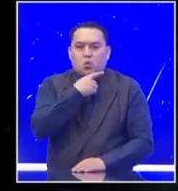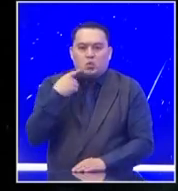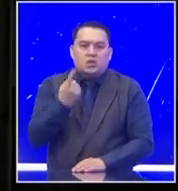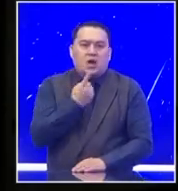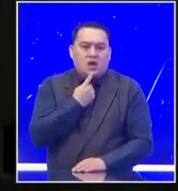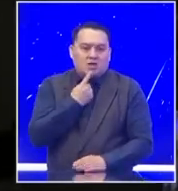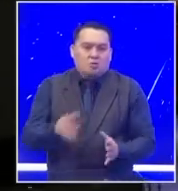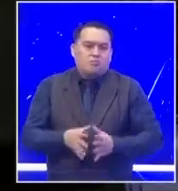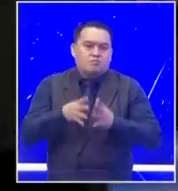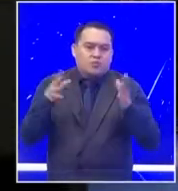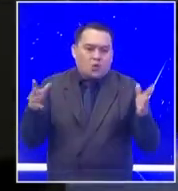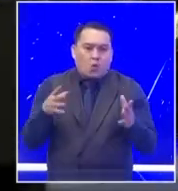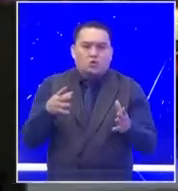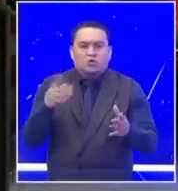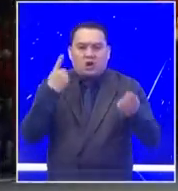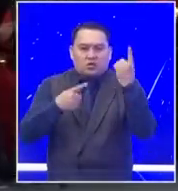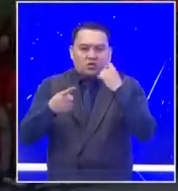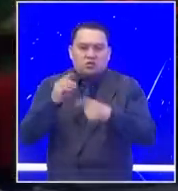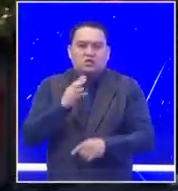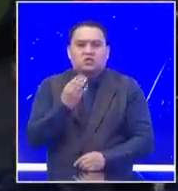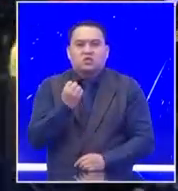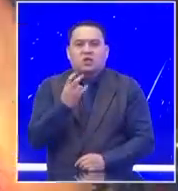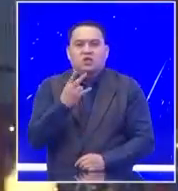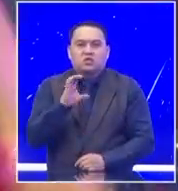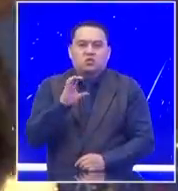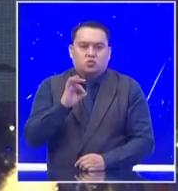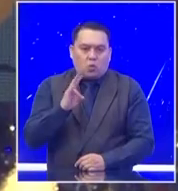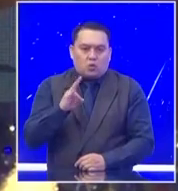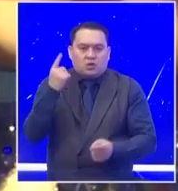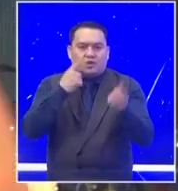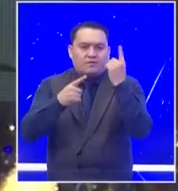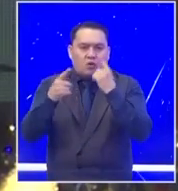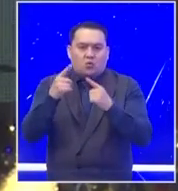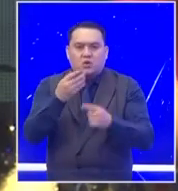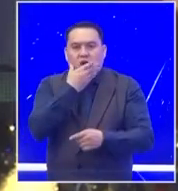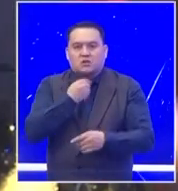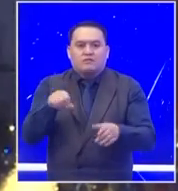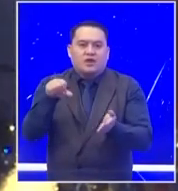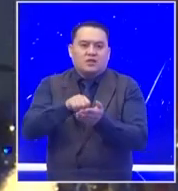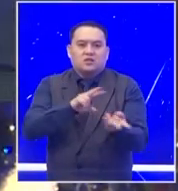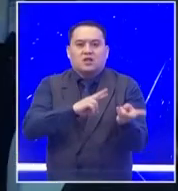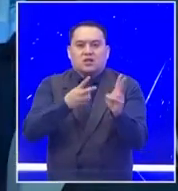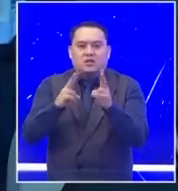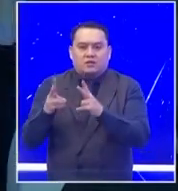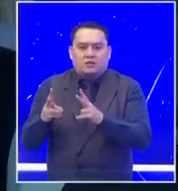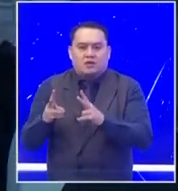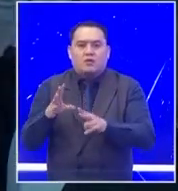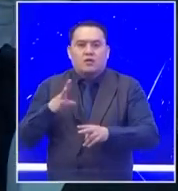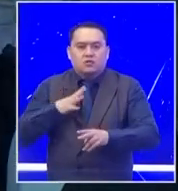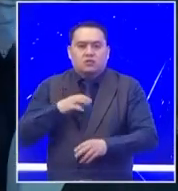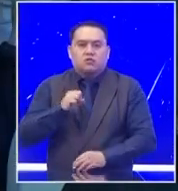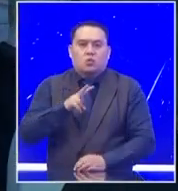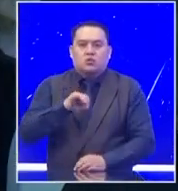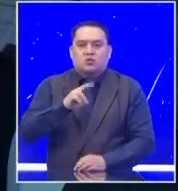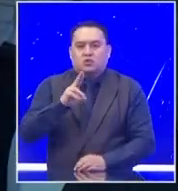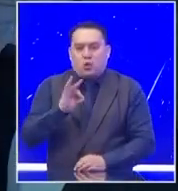В основном большая часть произведений жанра шансон. Помимо хедлайнера, творческий вечер украсили и выступления танцевальных ансамблей «Алтынай»